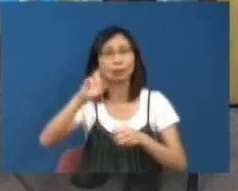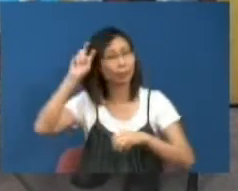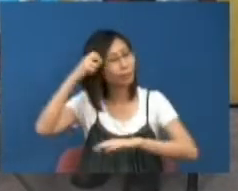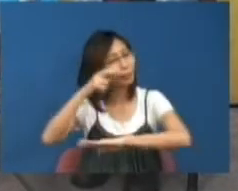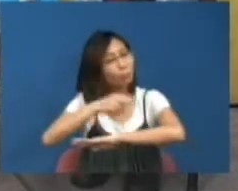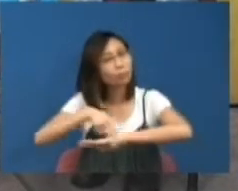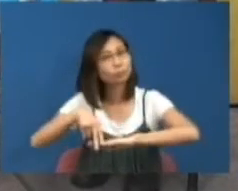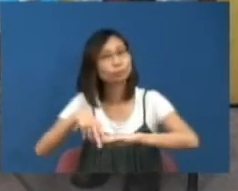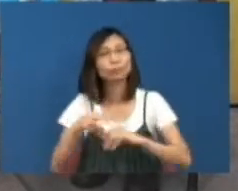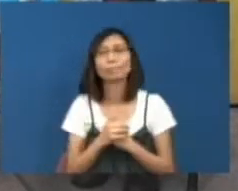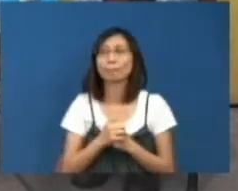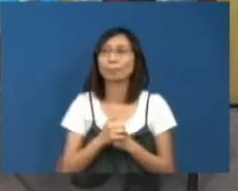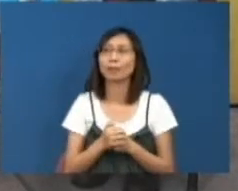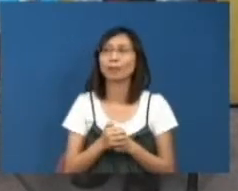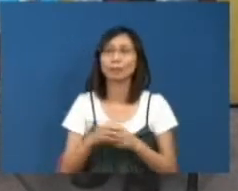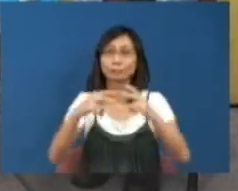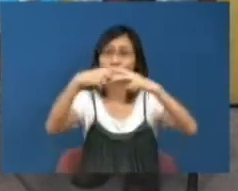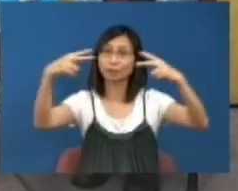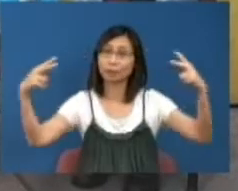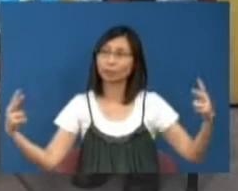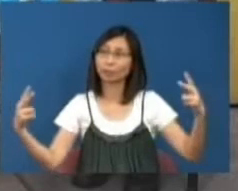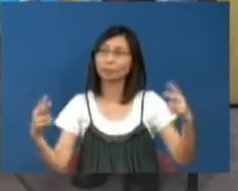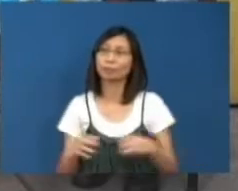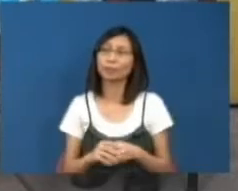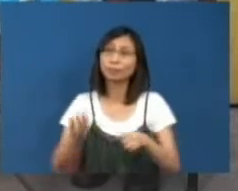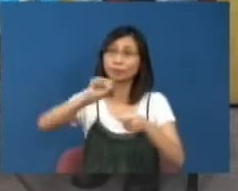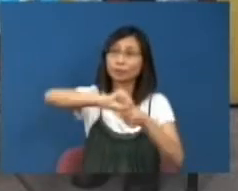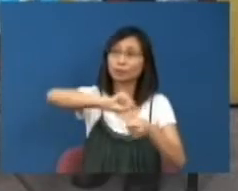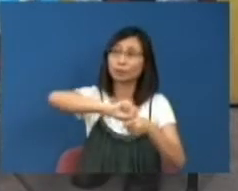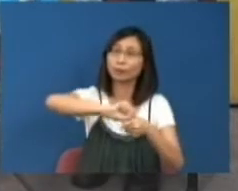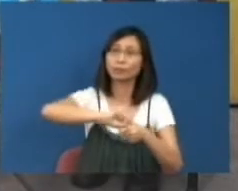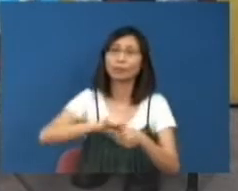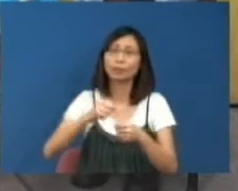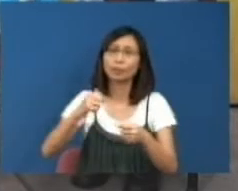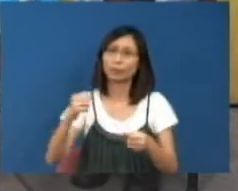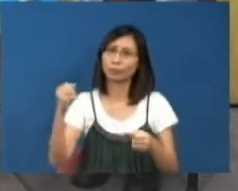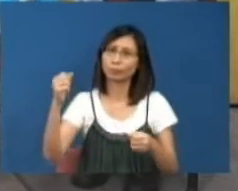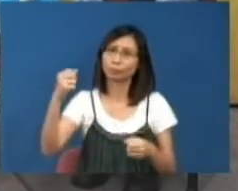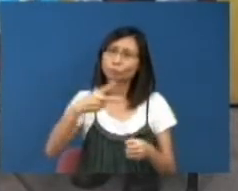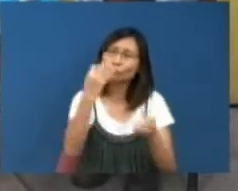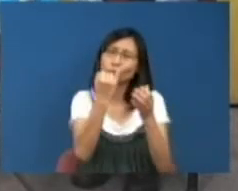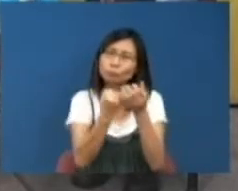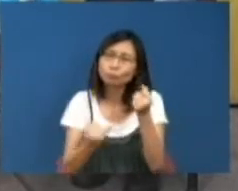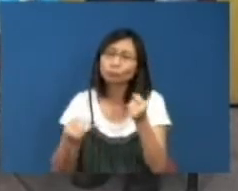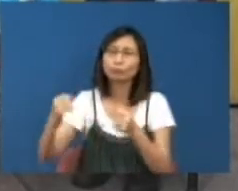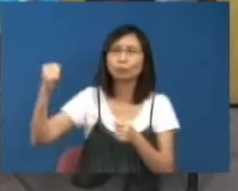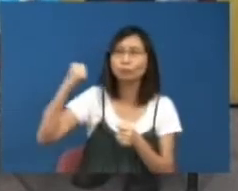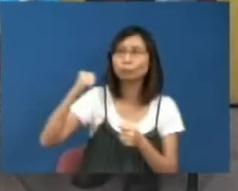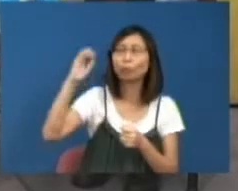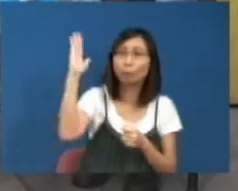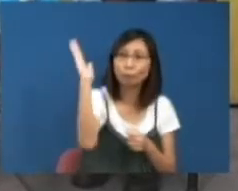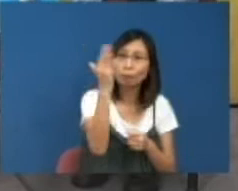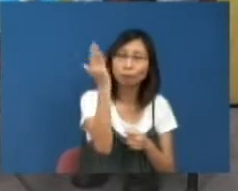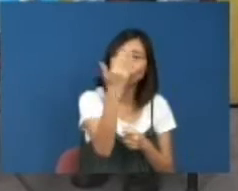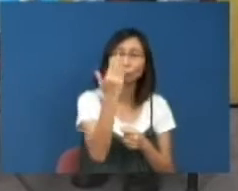係即係構想圖，就喺大橋上面咧係引入一啲即係再生能源，就係風力發電。 係啊，其實喺大橋